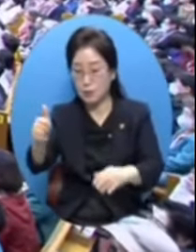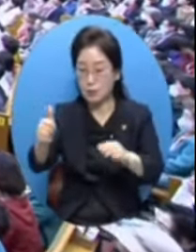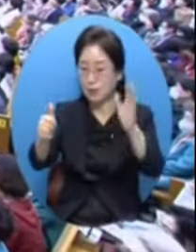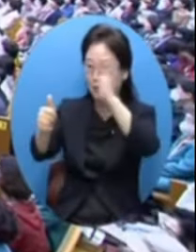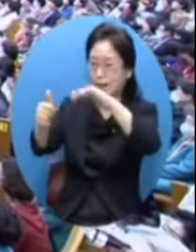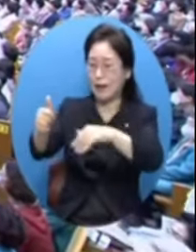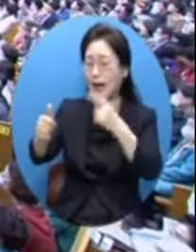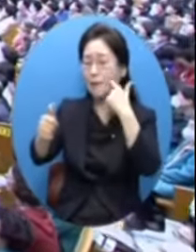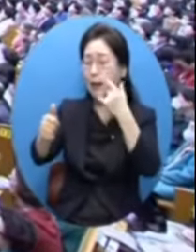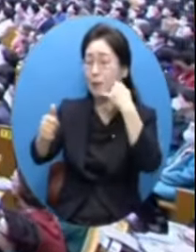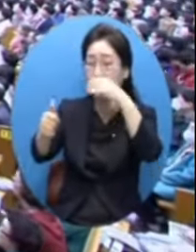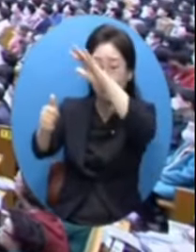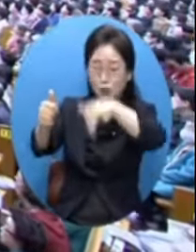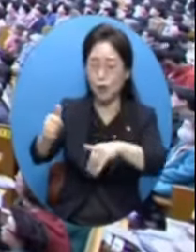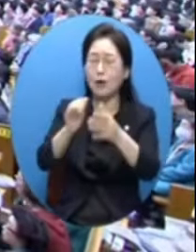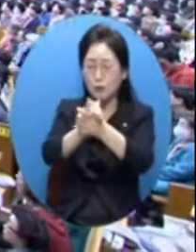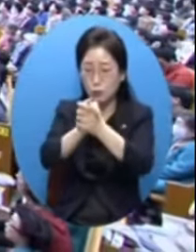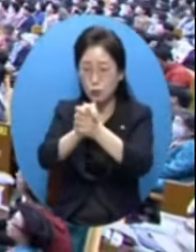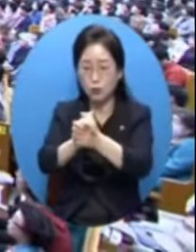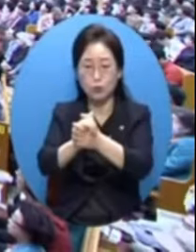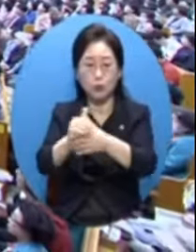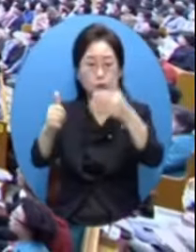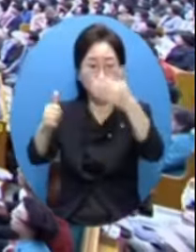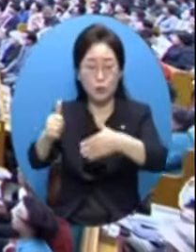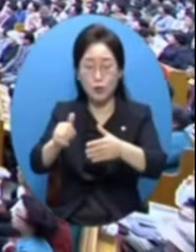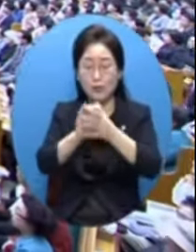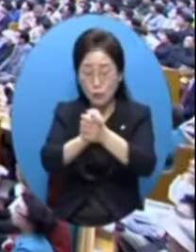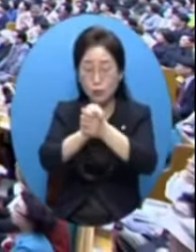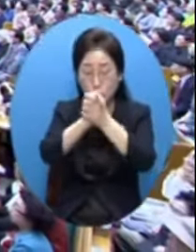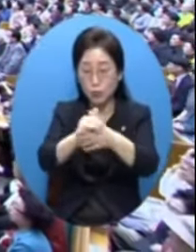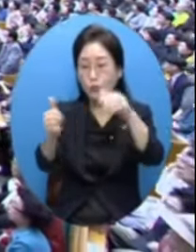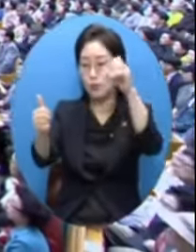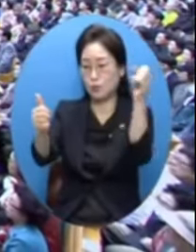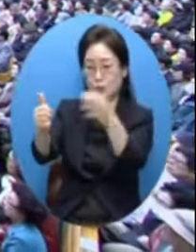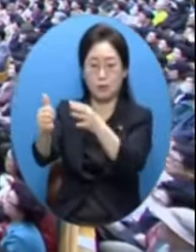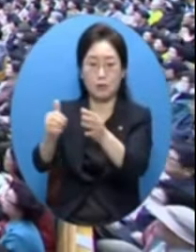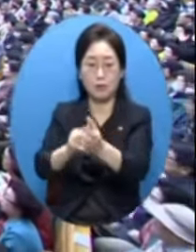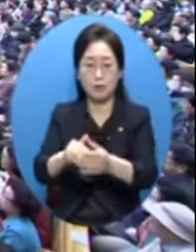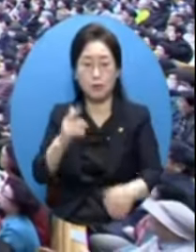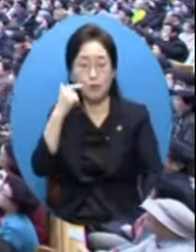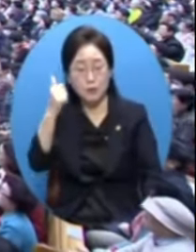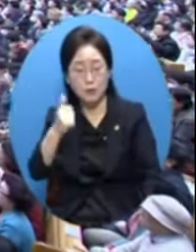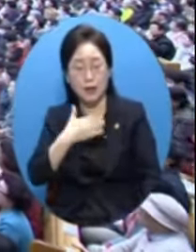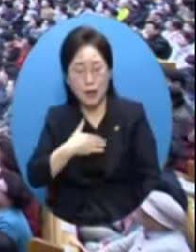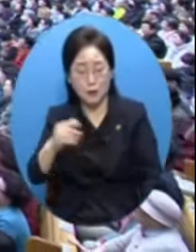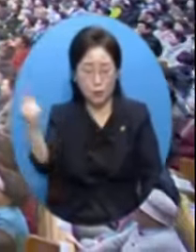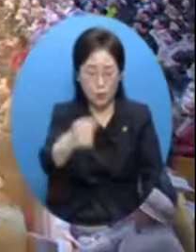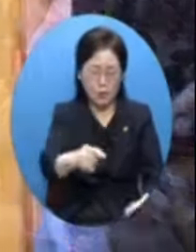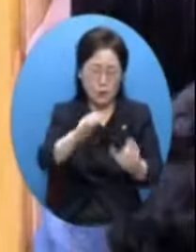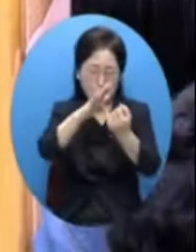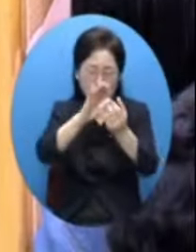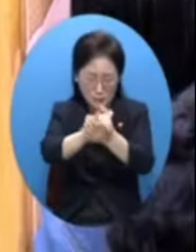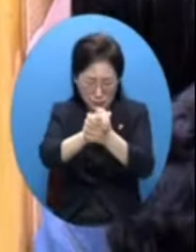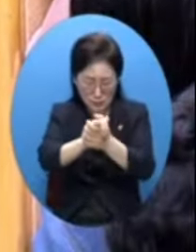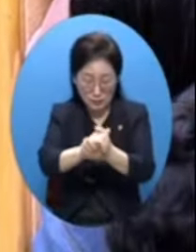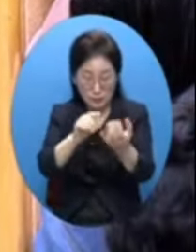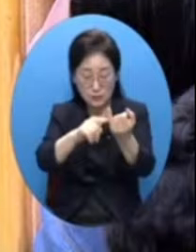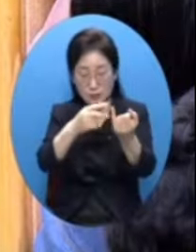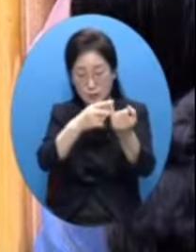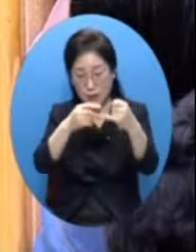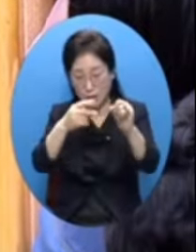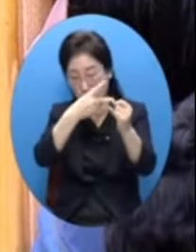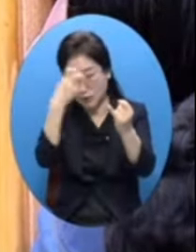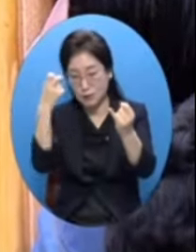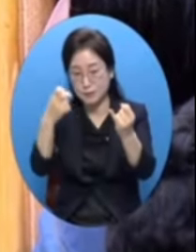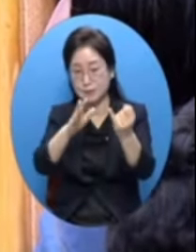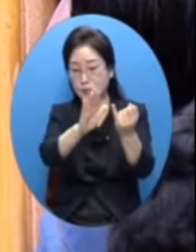하니까 기도 기도 이렇게 두 마디를 외쳤습니다. 목사님이 붙잡고 간절히 기도했더니 다시 잠이 들었습니다.